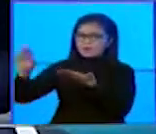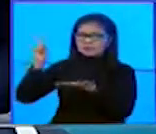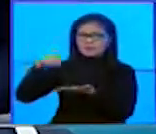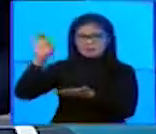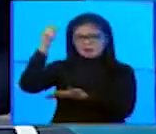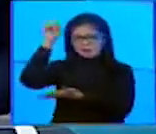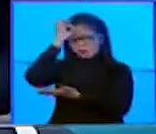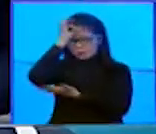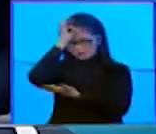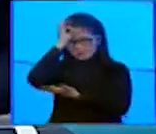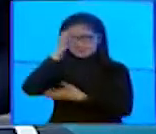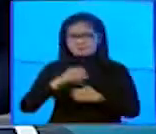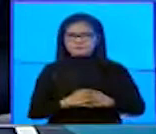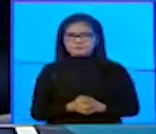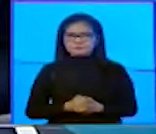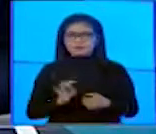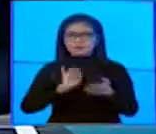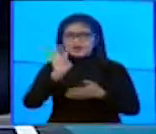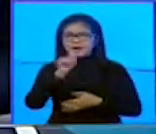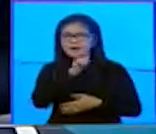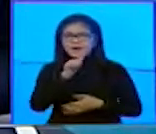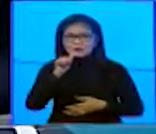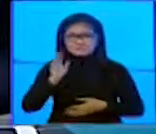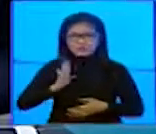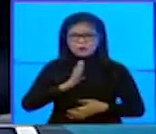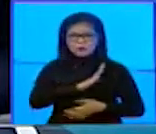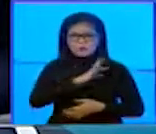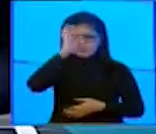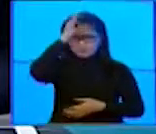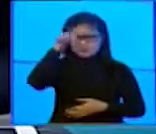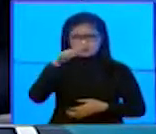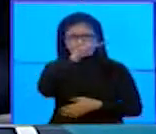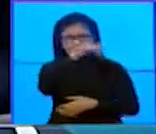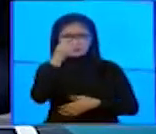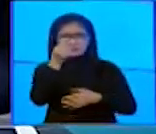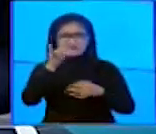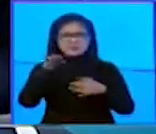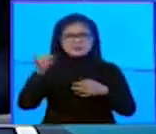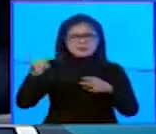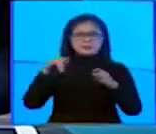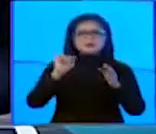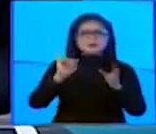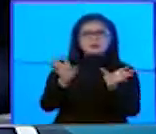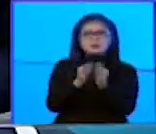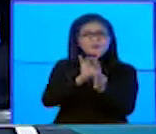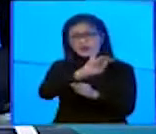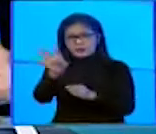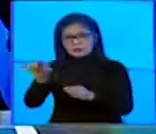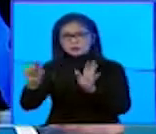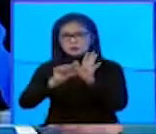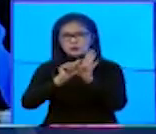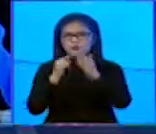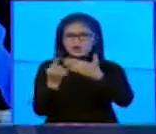Anies Baswedan polisi juga akan memanggil pihak penyelenggara yaitu Rizieq Shihab dan sejumlah pihak lainnya undang-undang karantina kesehatan